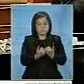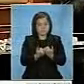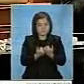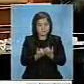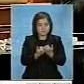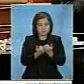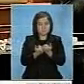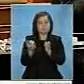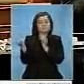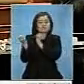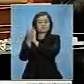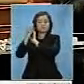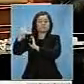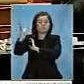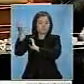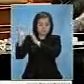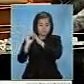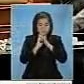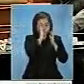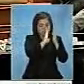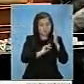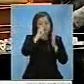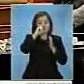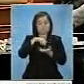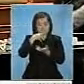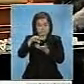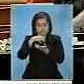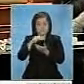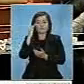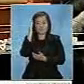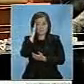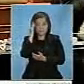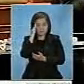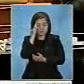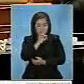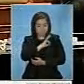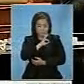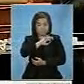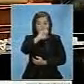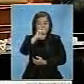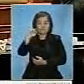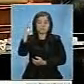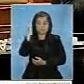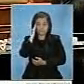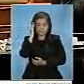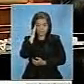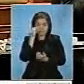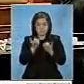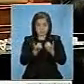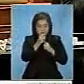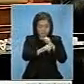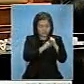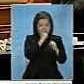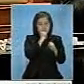ผันผวนของเศรษฐกิจโลกเพื่อที่จะได้กราบเรียนต่อท่านสมาชิกให้เห็นภาพว่างบประมาณประจ